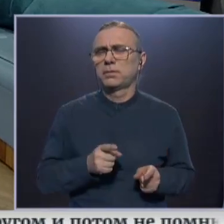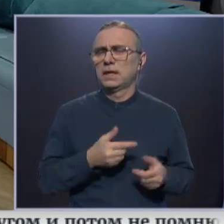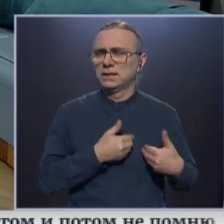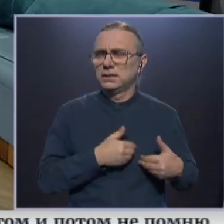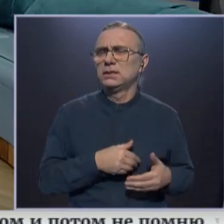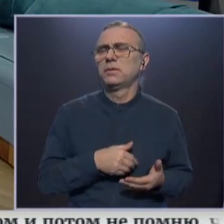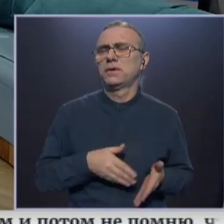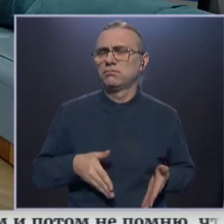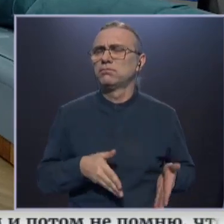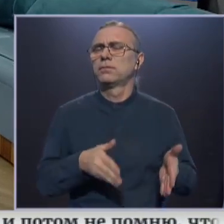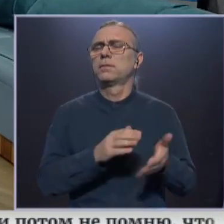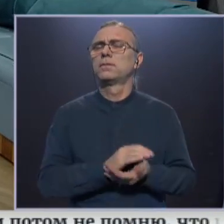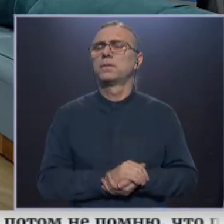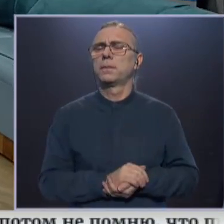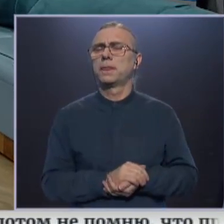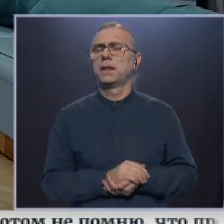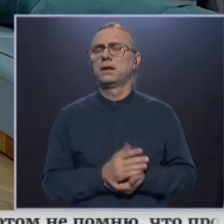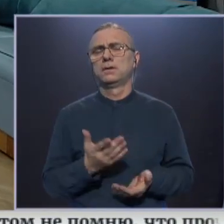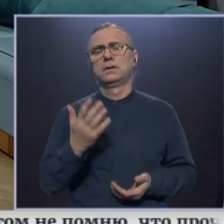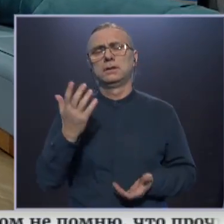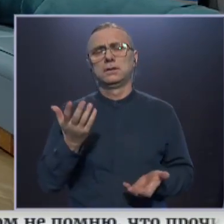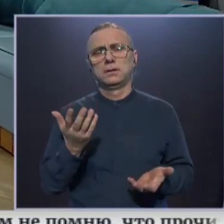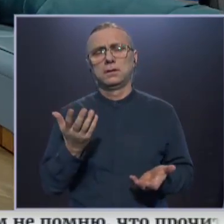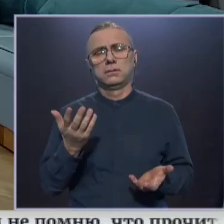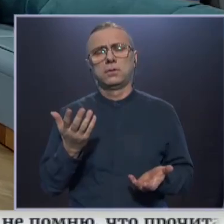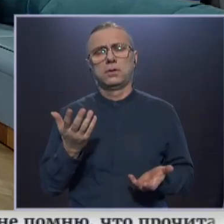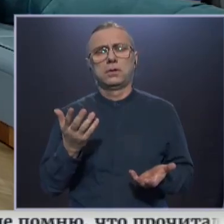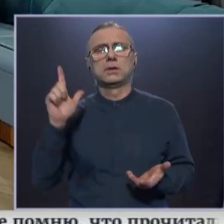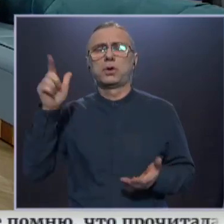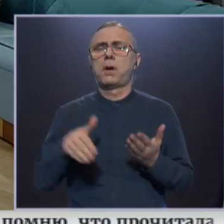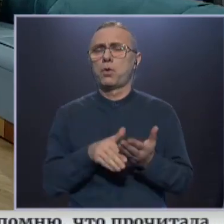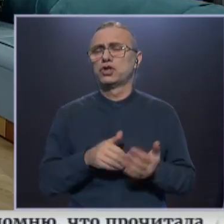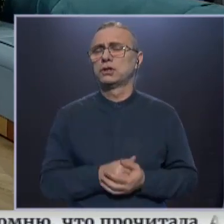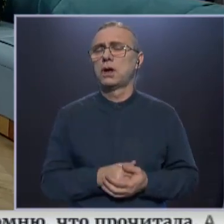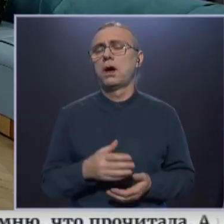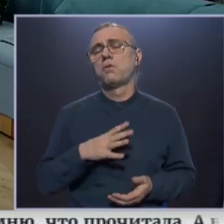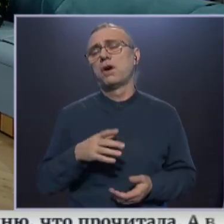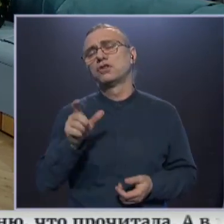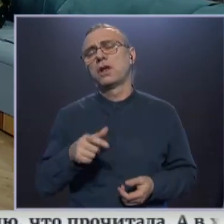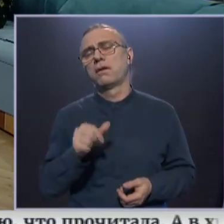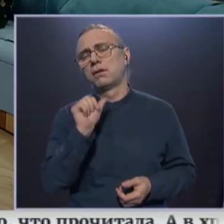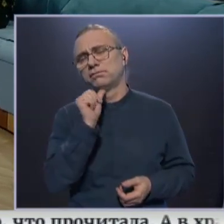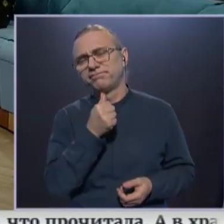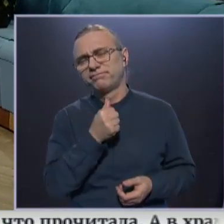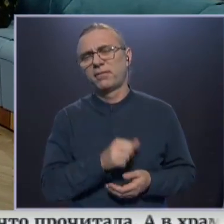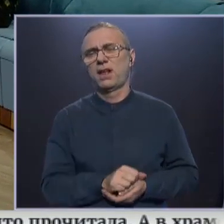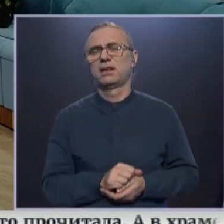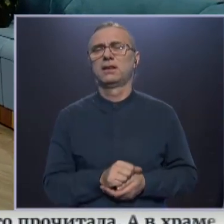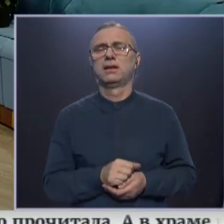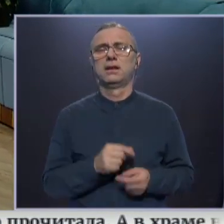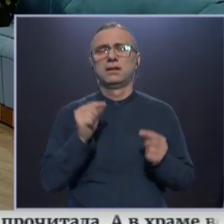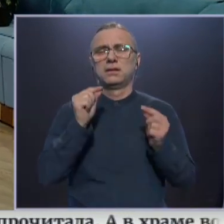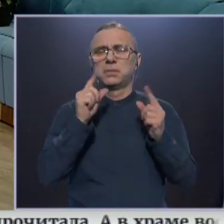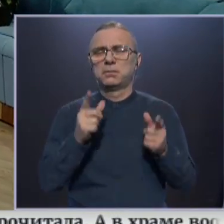встал попозже, поспал подольше, и поэтому до храма там мне нравится, там мне исповедоваться нравится, служба нравится, но мне просто лень, то тут Господь